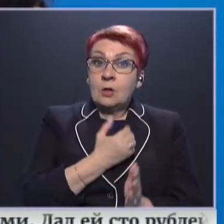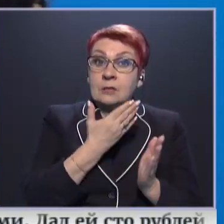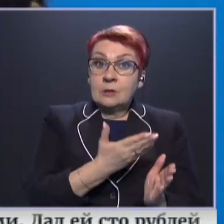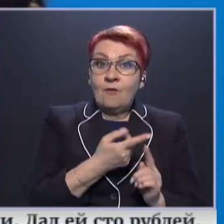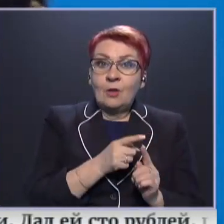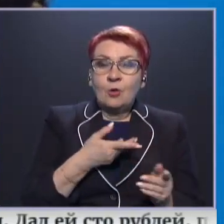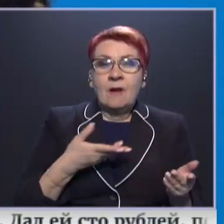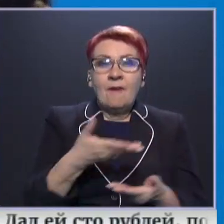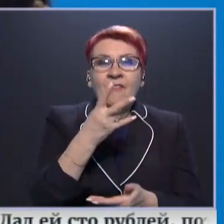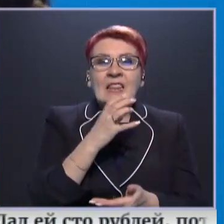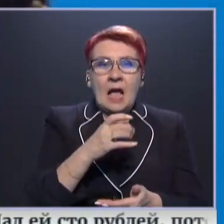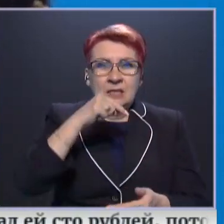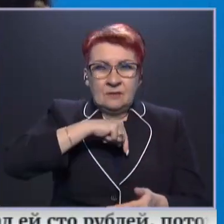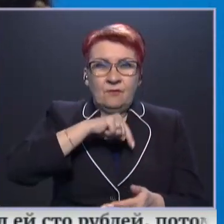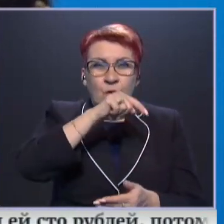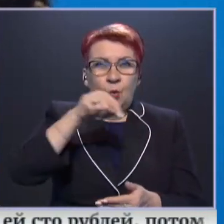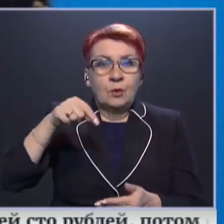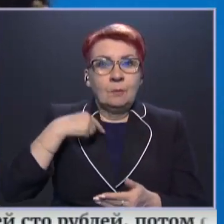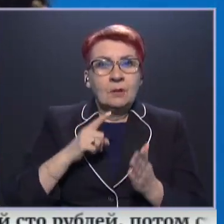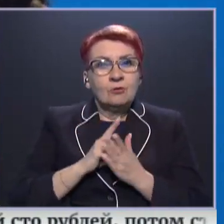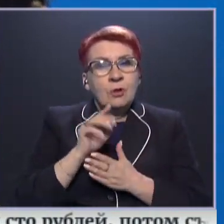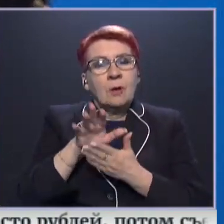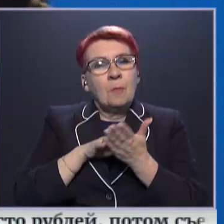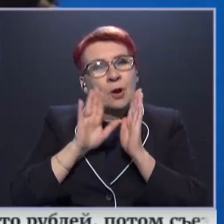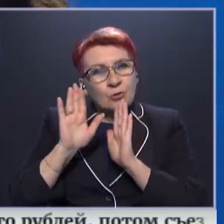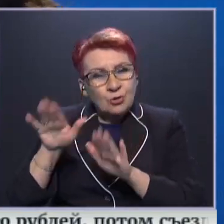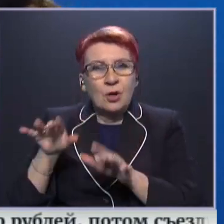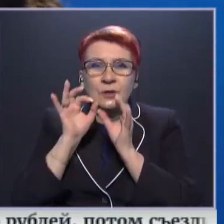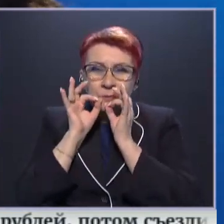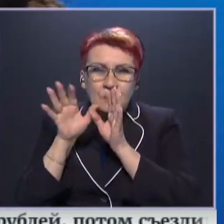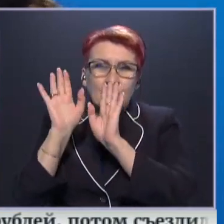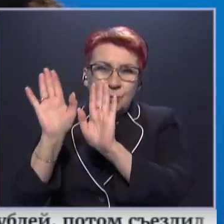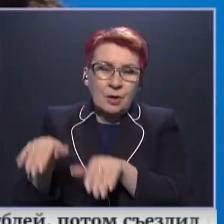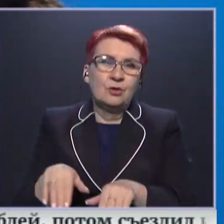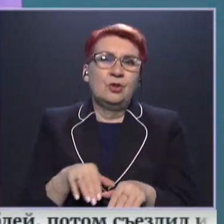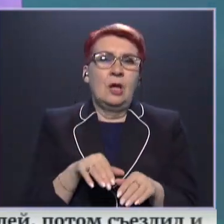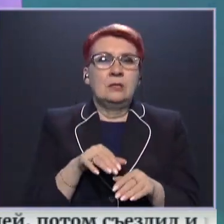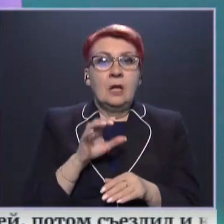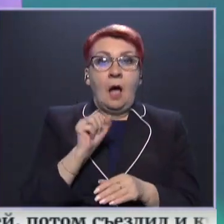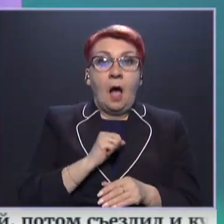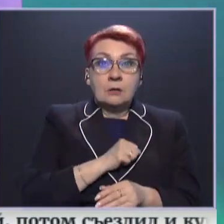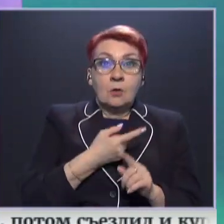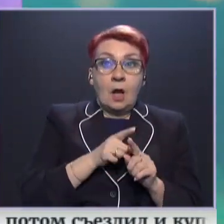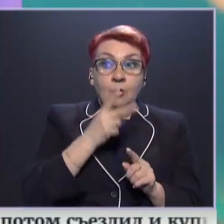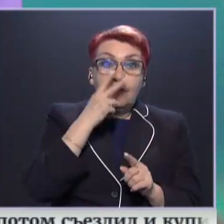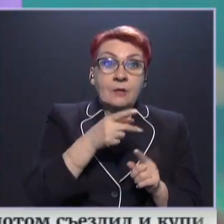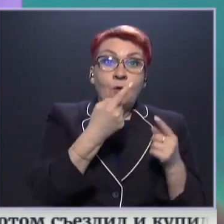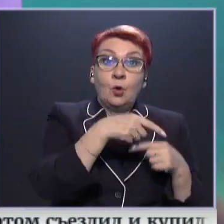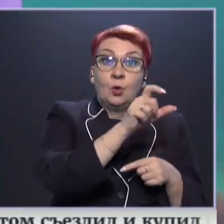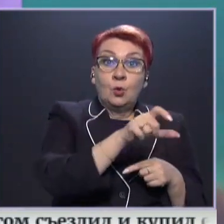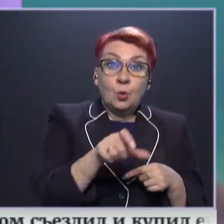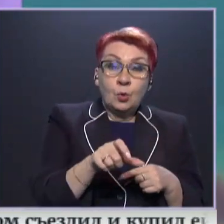нас самих, мы начинаем вдруг как-то объяснять, прощать, еще что-то делать, да, и говорить. А зло, которое мы видим в других,